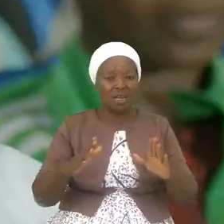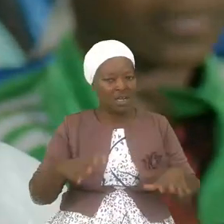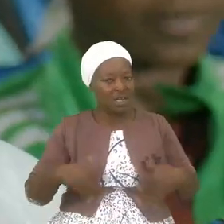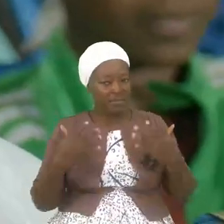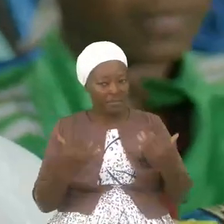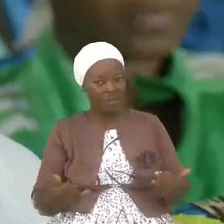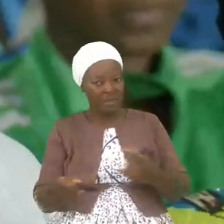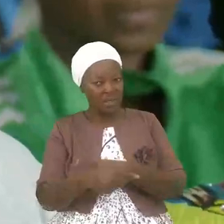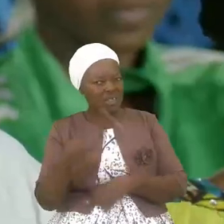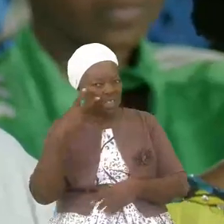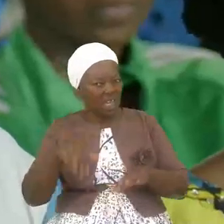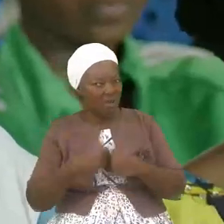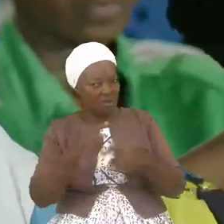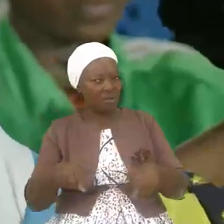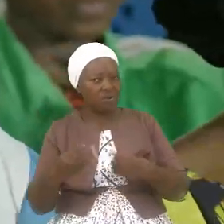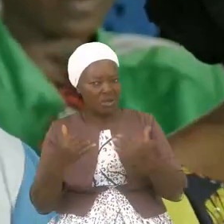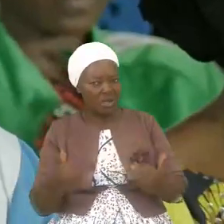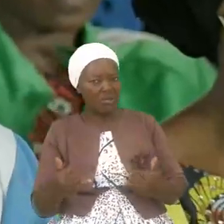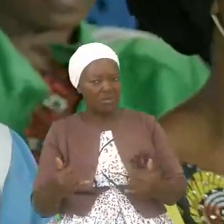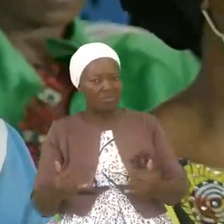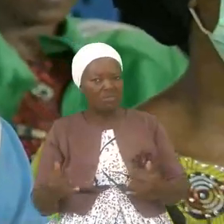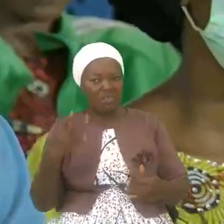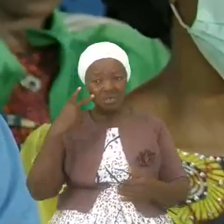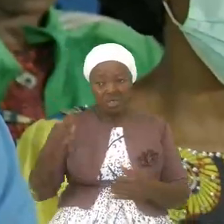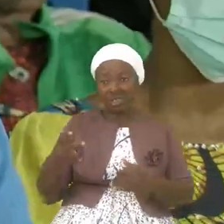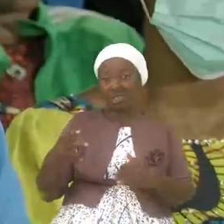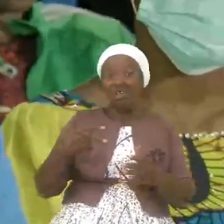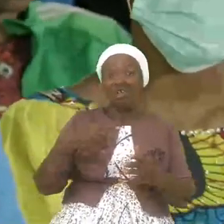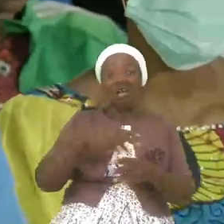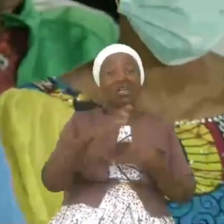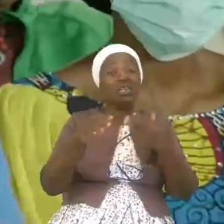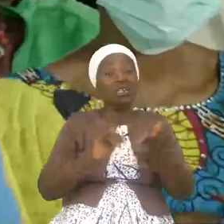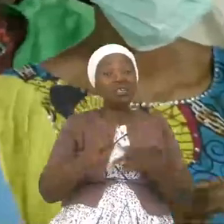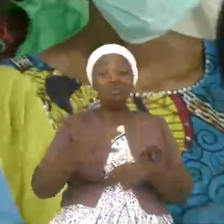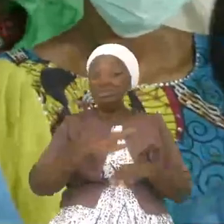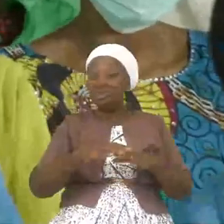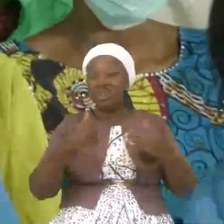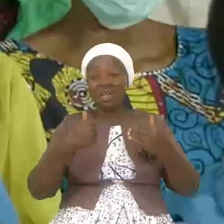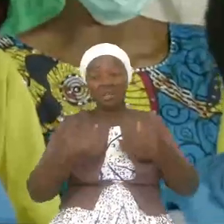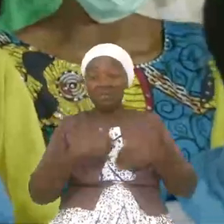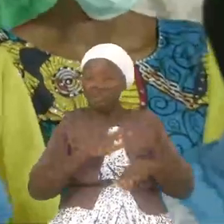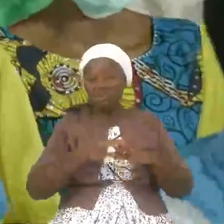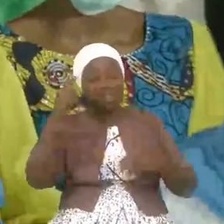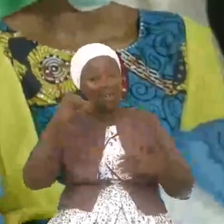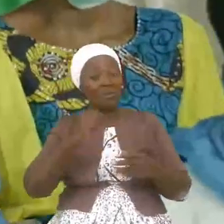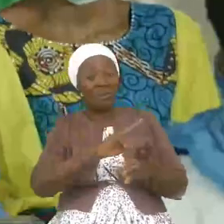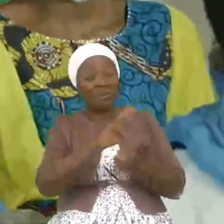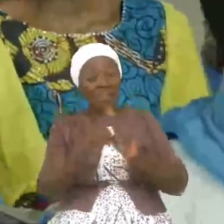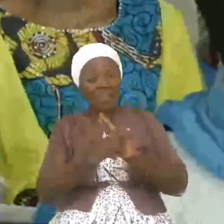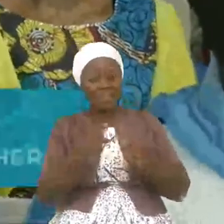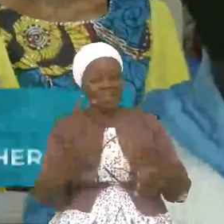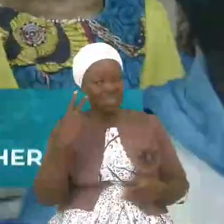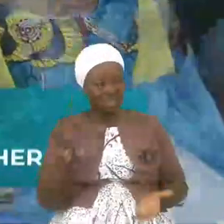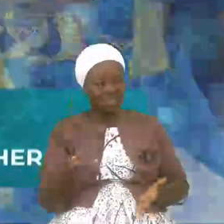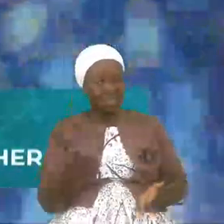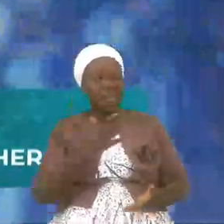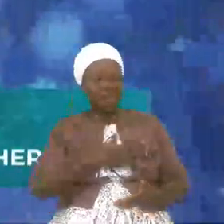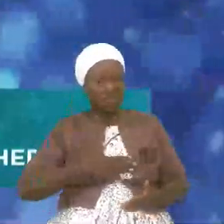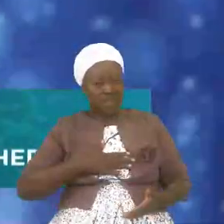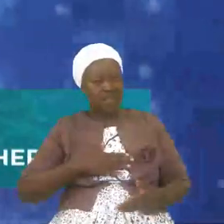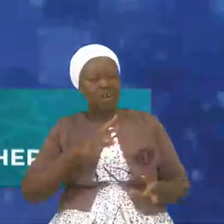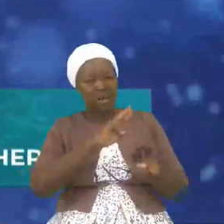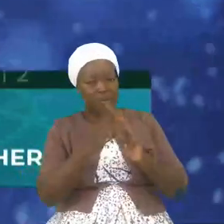comment tu évoluais. Le festin irrévérencieux et l'affreux blasphème débridé.